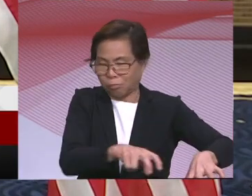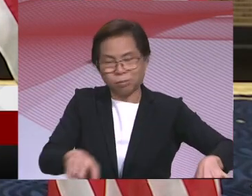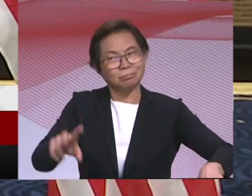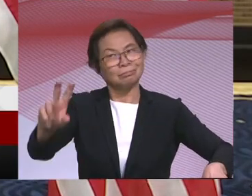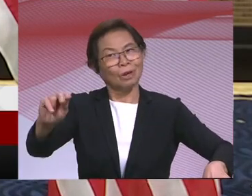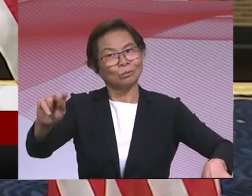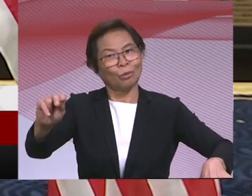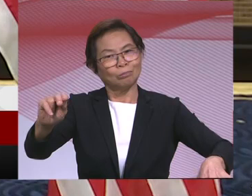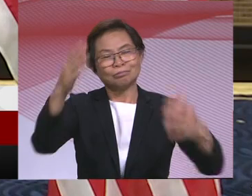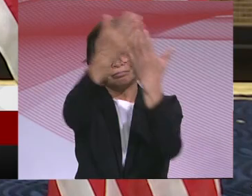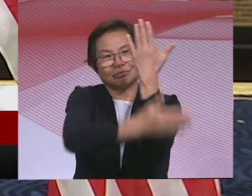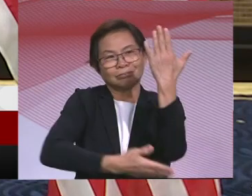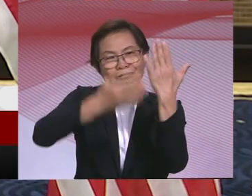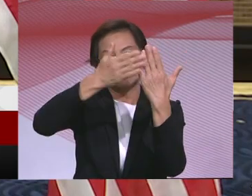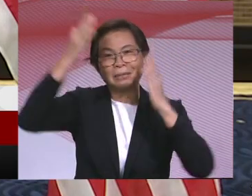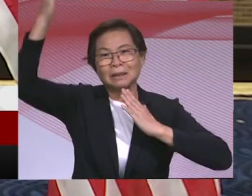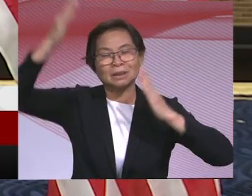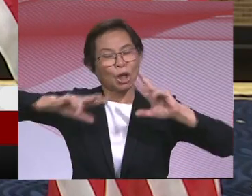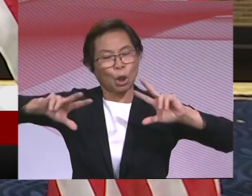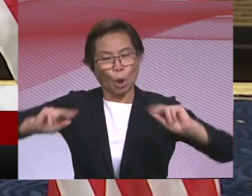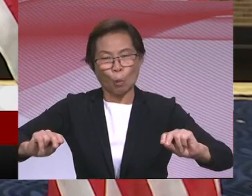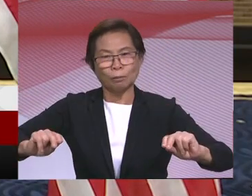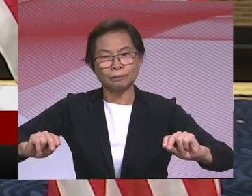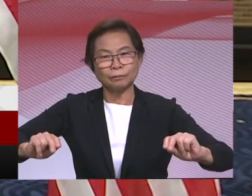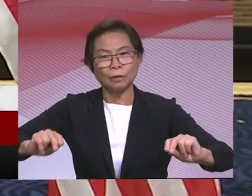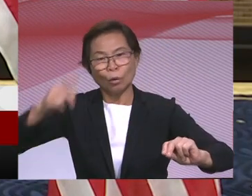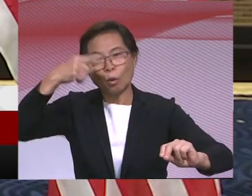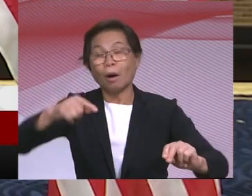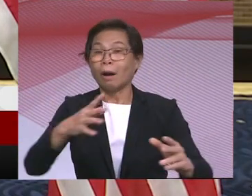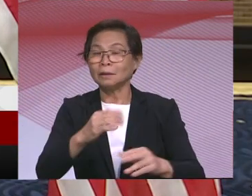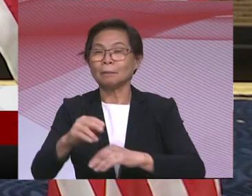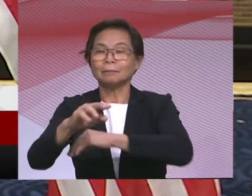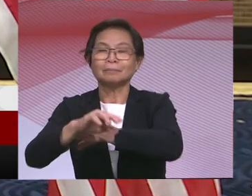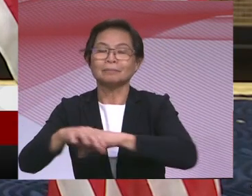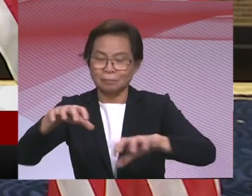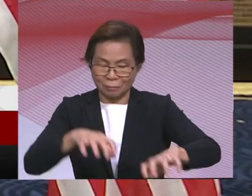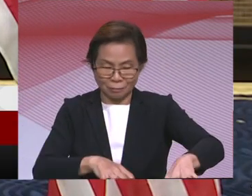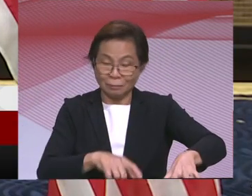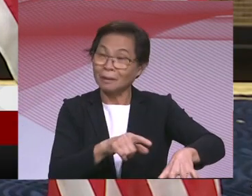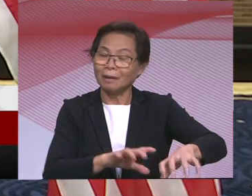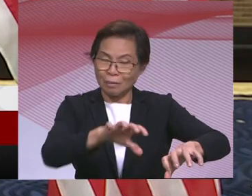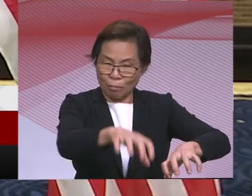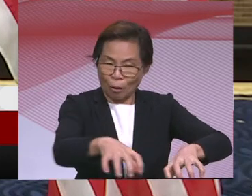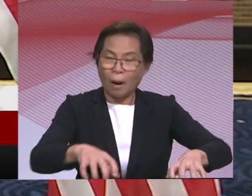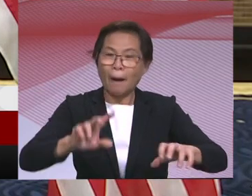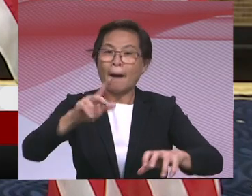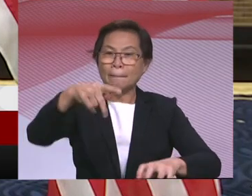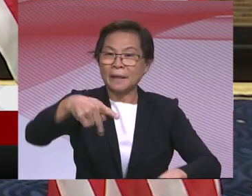dibenarkan di seluruh negara Hai untuk Bagaimana kali bagi Kaushan pipi